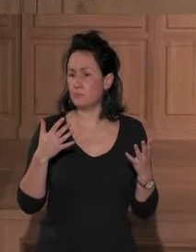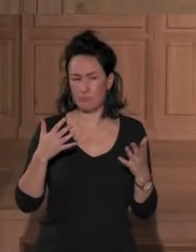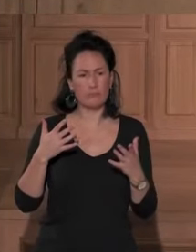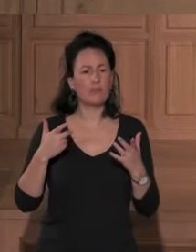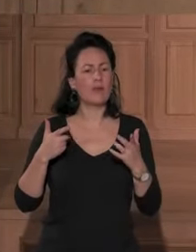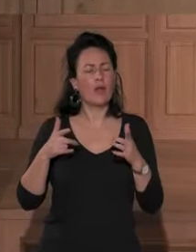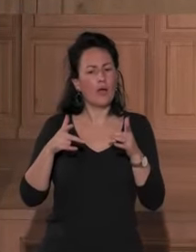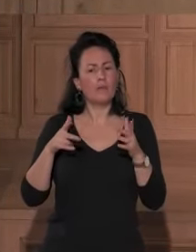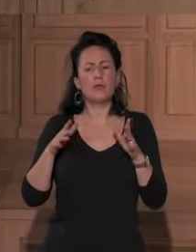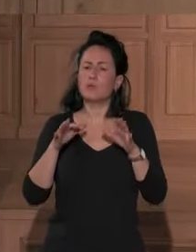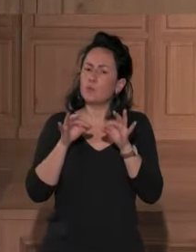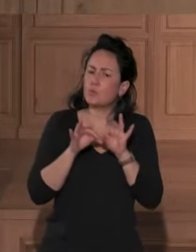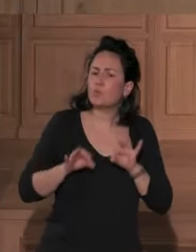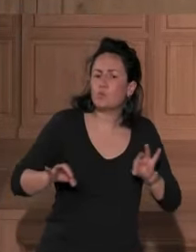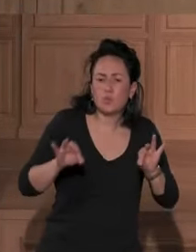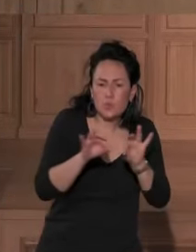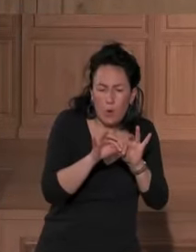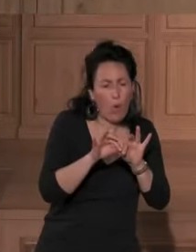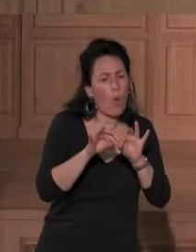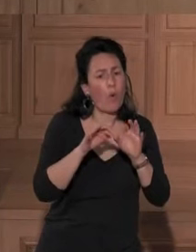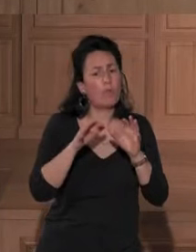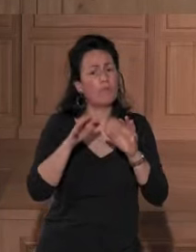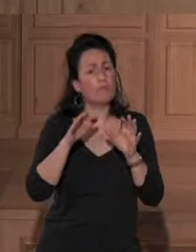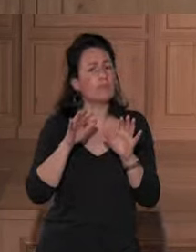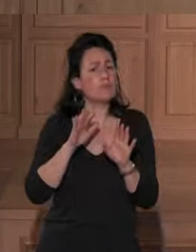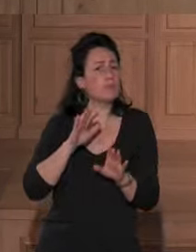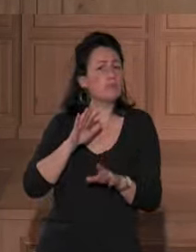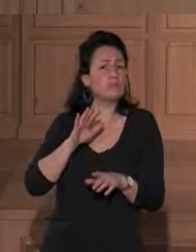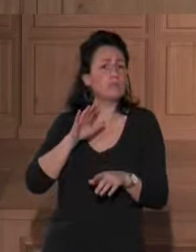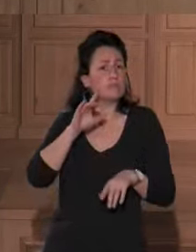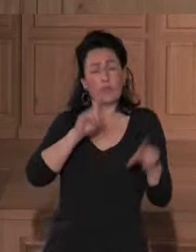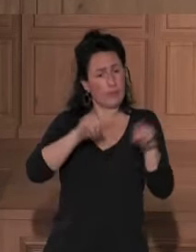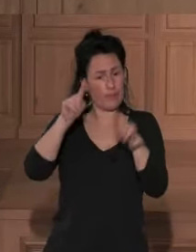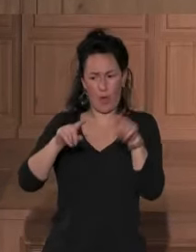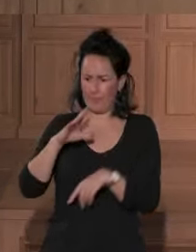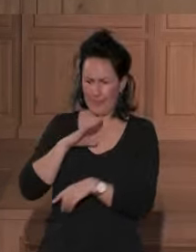Voilà, après, il peut y avoir aussi des personnes avec autisme